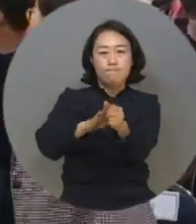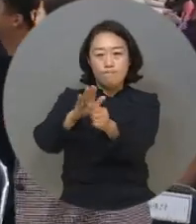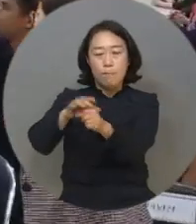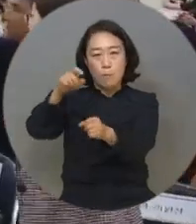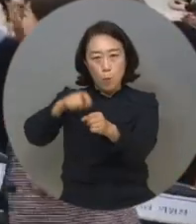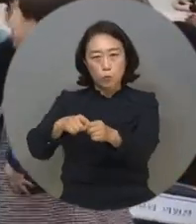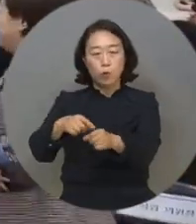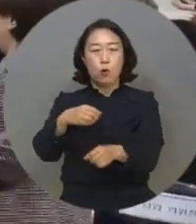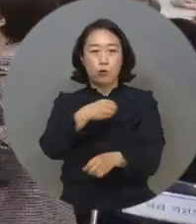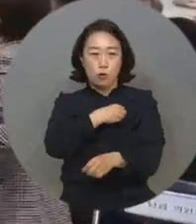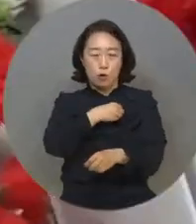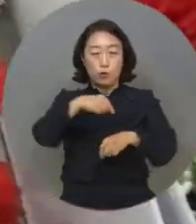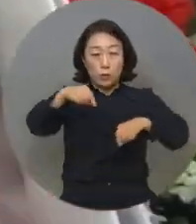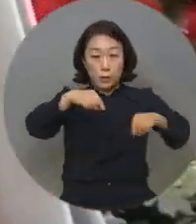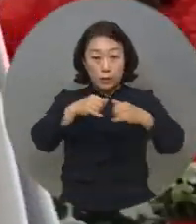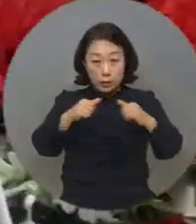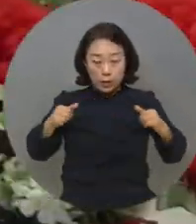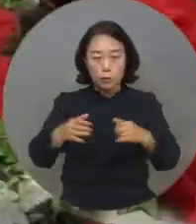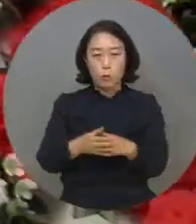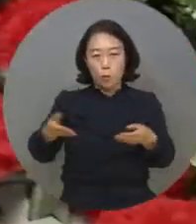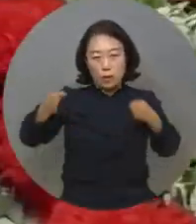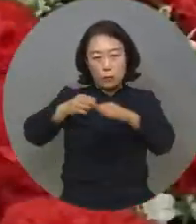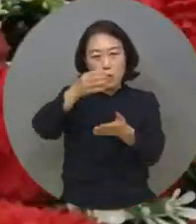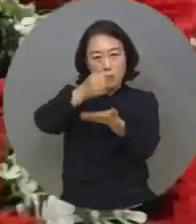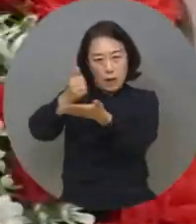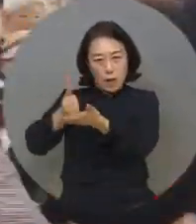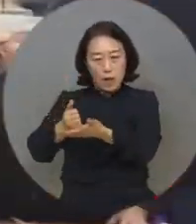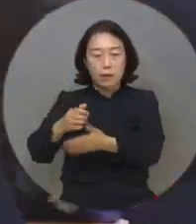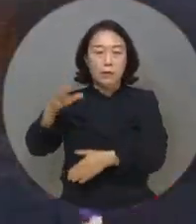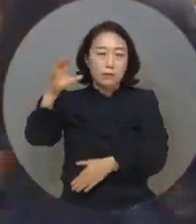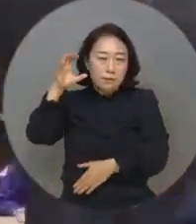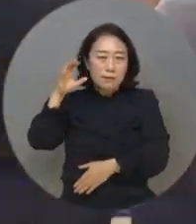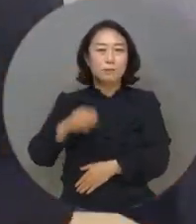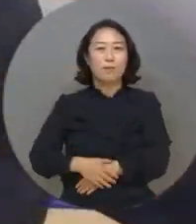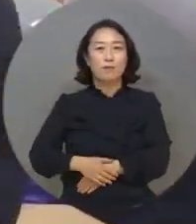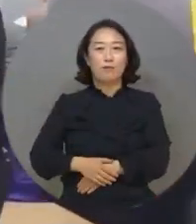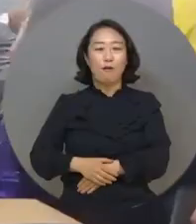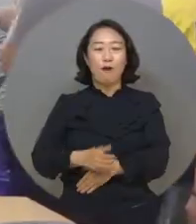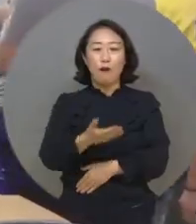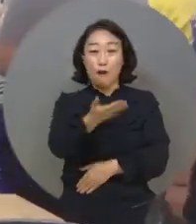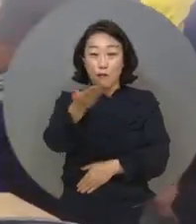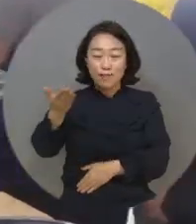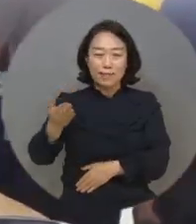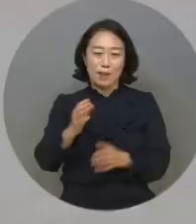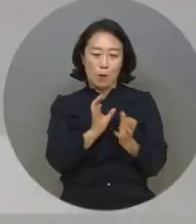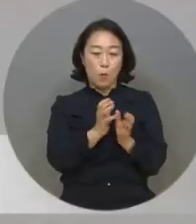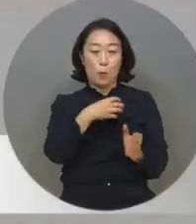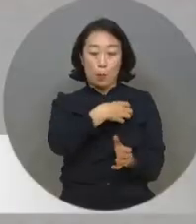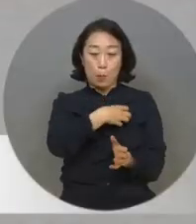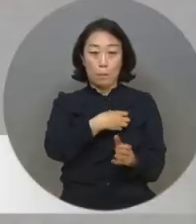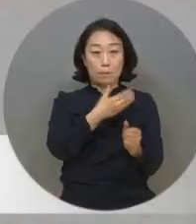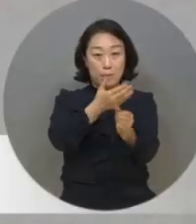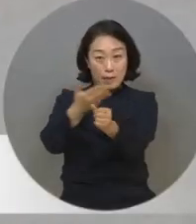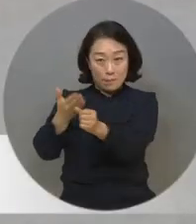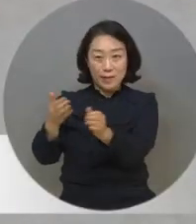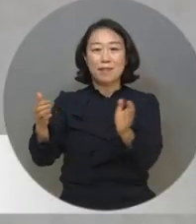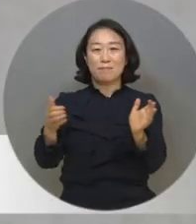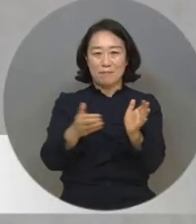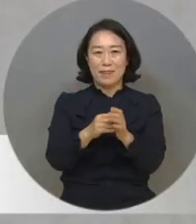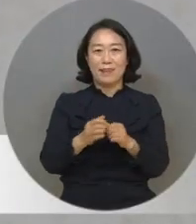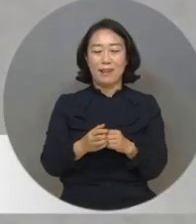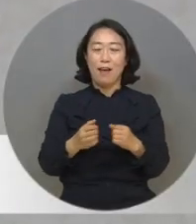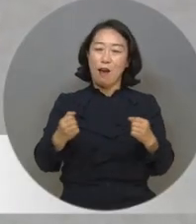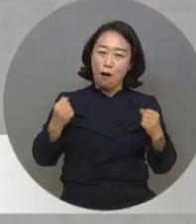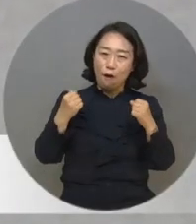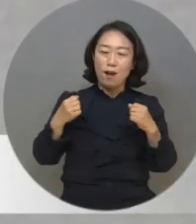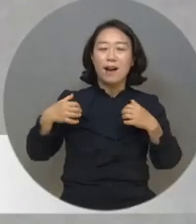정치인, 기관장들이 합창단의 노래를 들으며 어른들께 카네이션을 달아드렸습니다. 건강하고 즐겁게